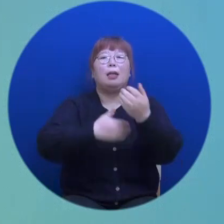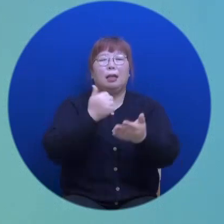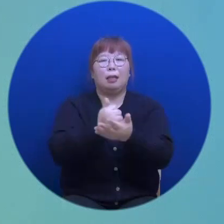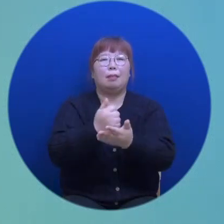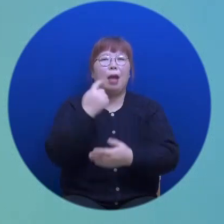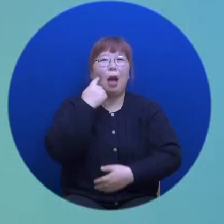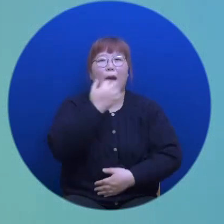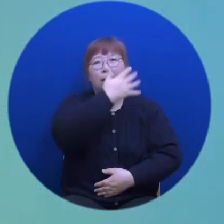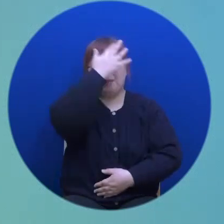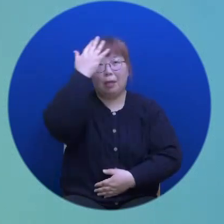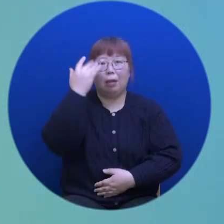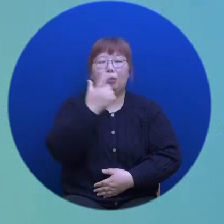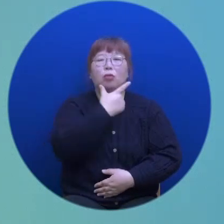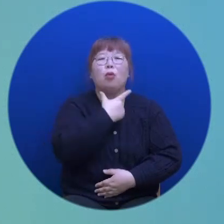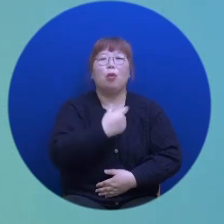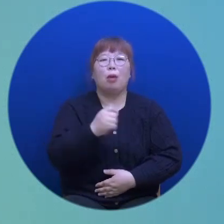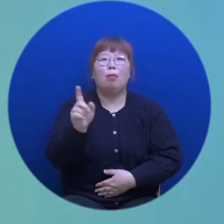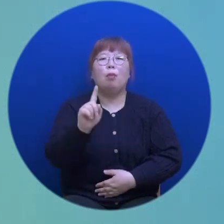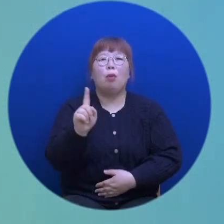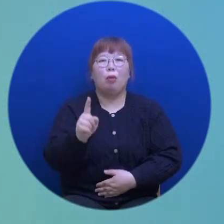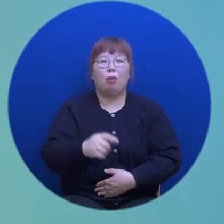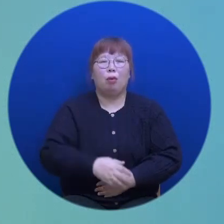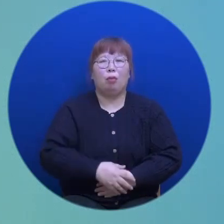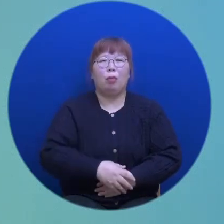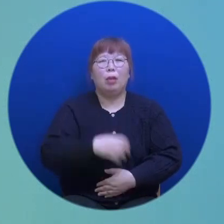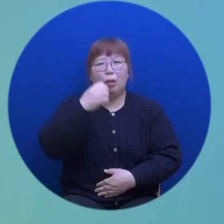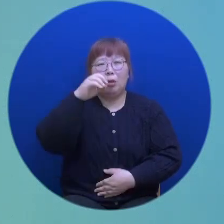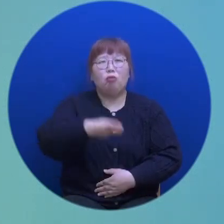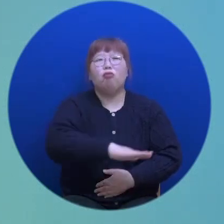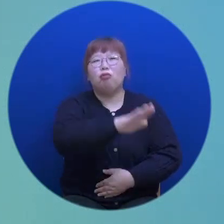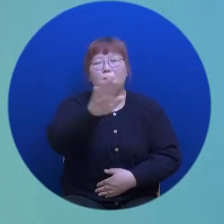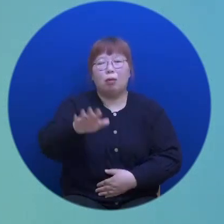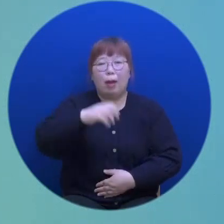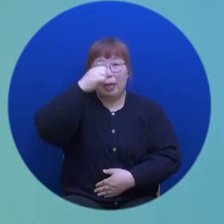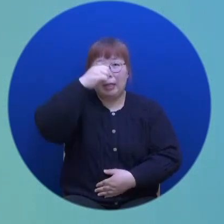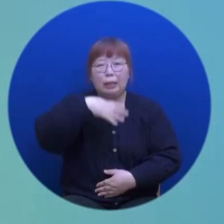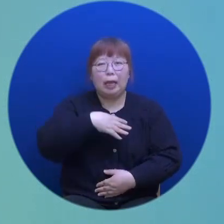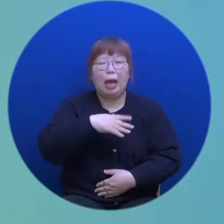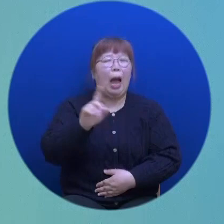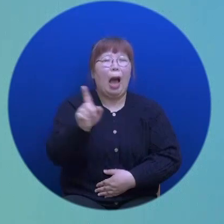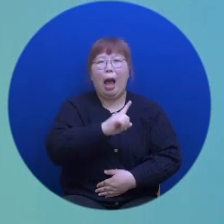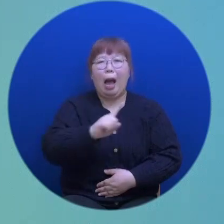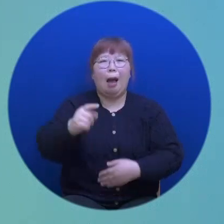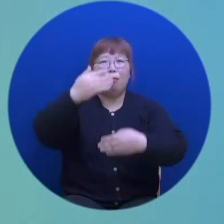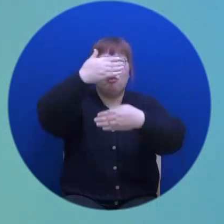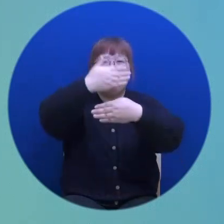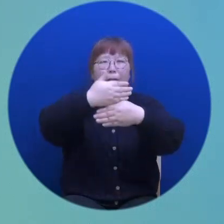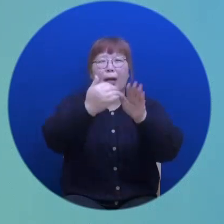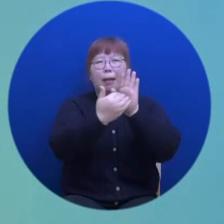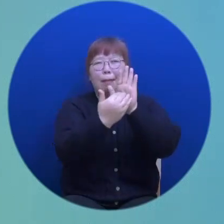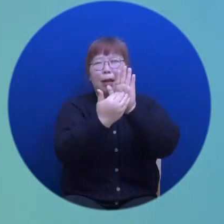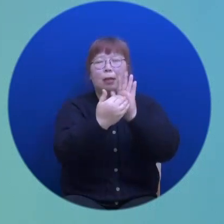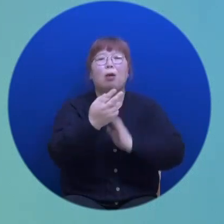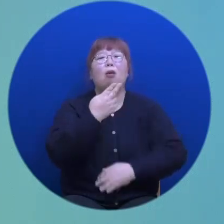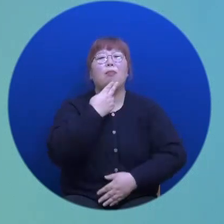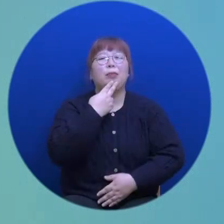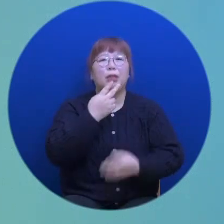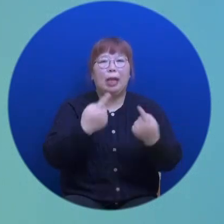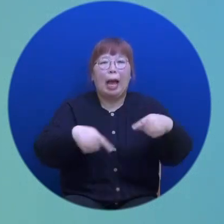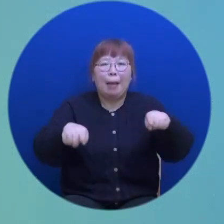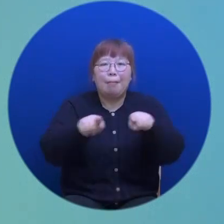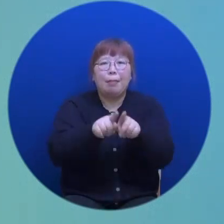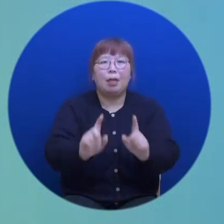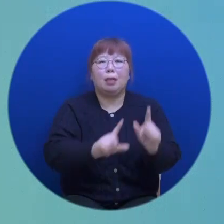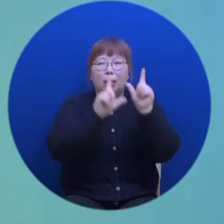아름다운 소원, 우리와 그저 아무 장애물 없이 함께 살고 싶은